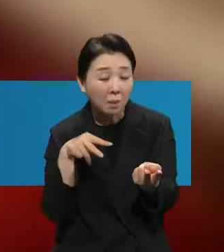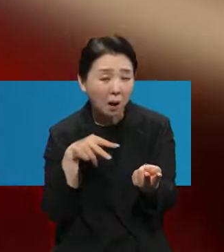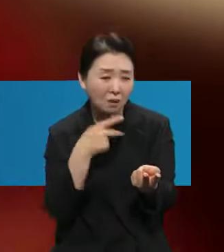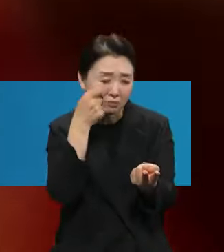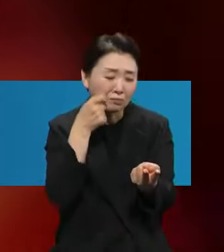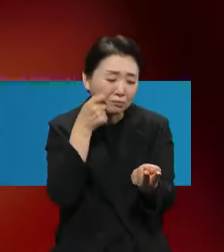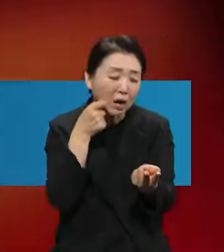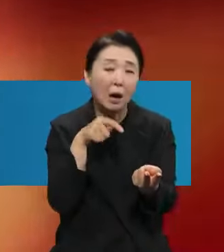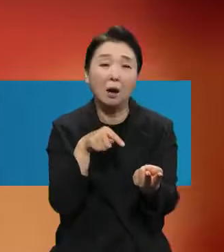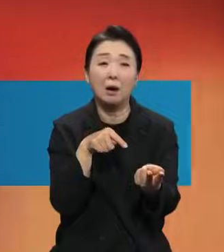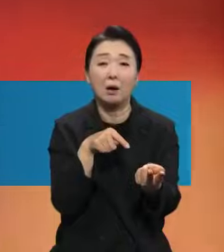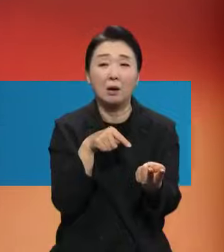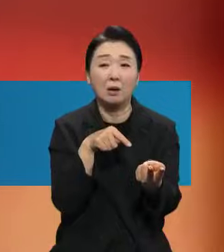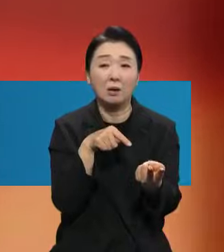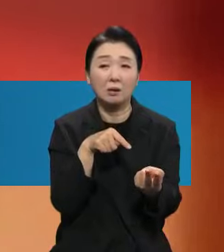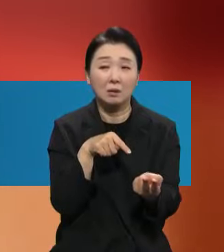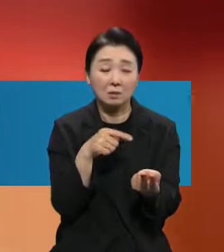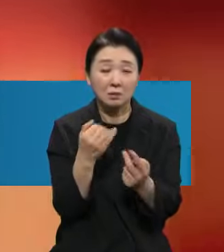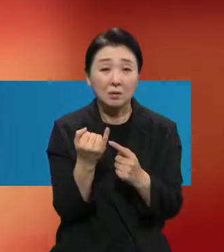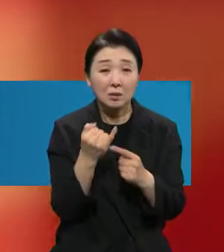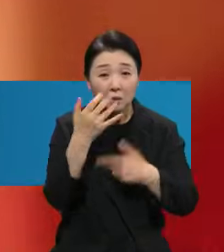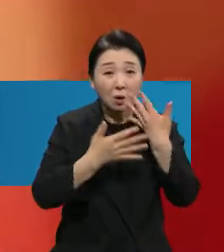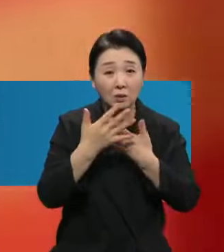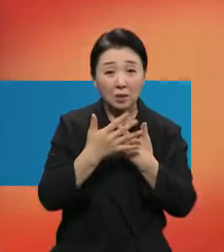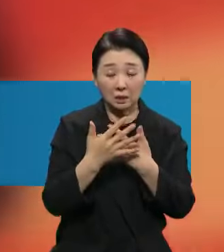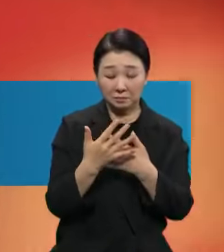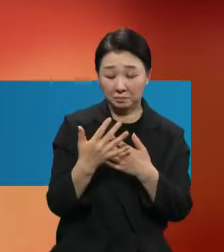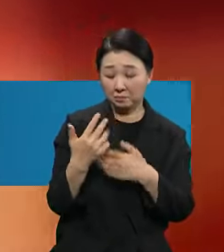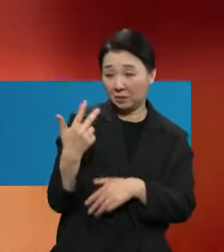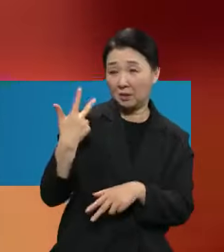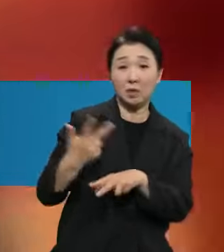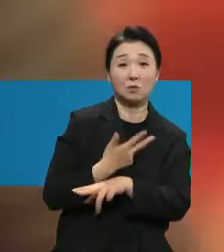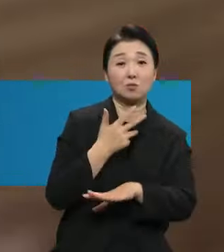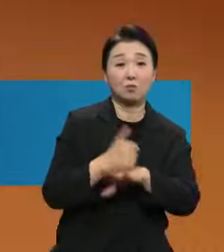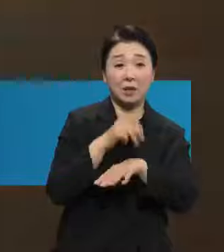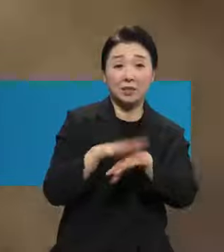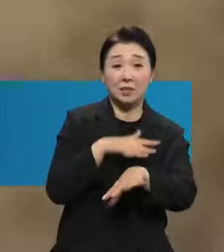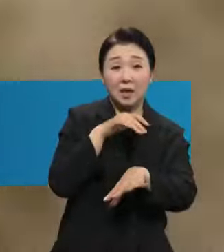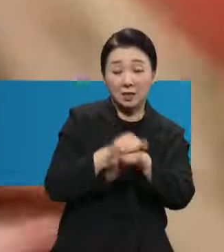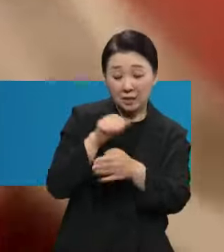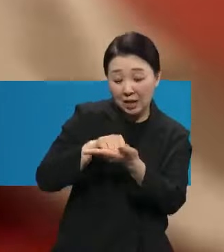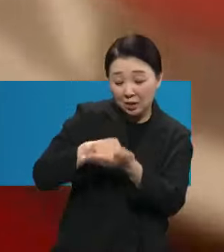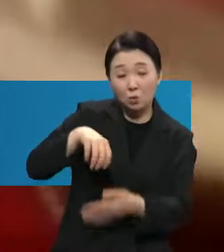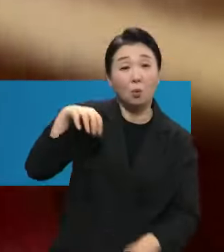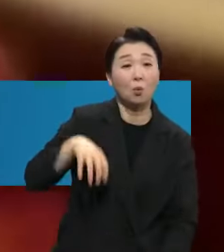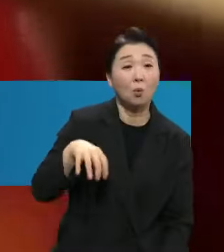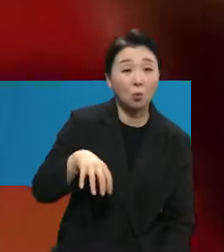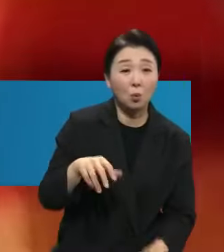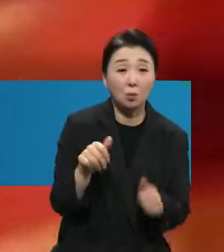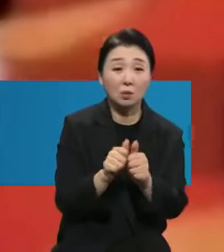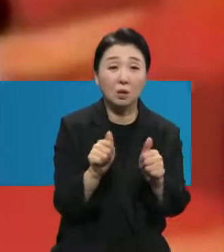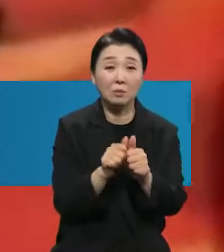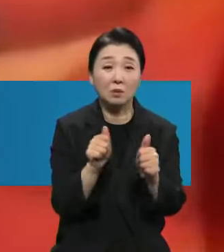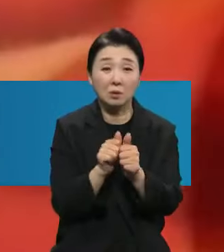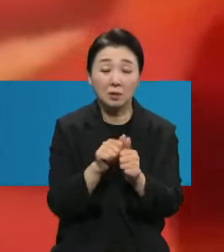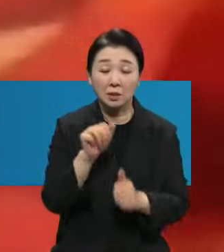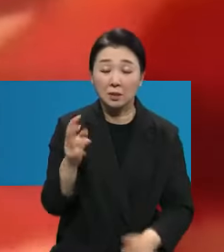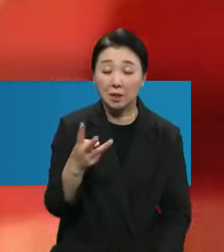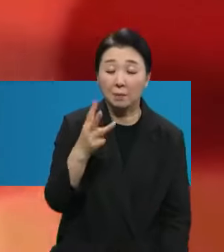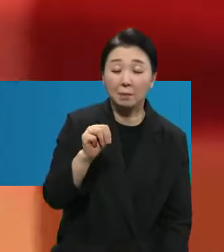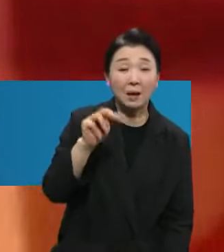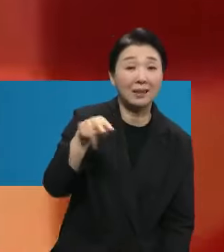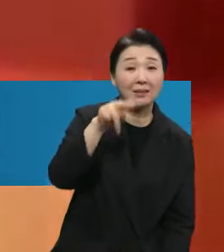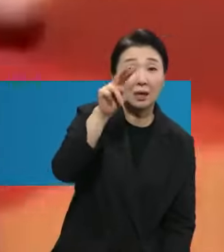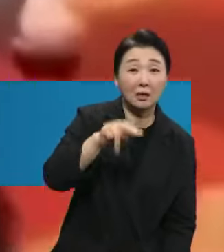울기 시작했습니다. 이 영상 지난 주말 싱가포르의 마리나 샌즈베이 카지노에서 한 남성이 400만 달러,